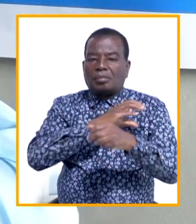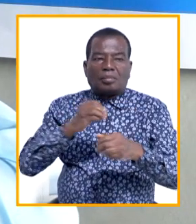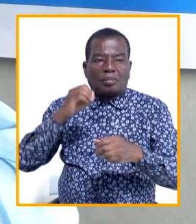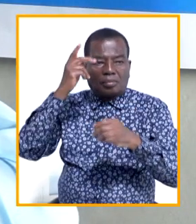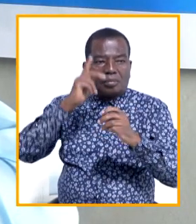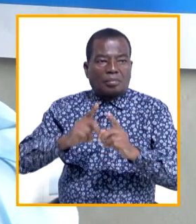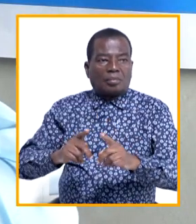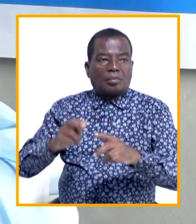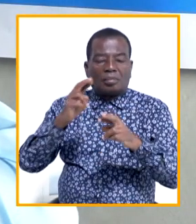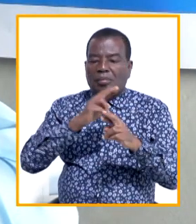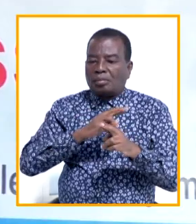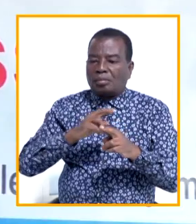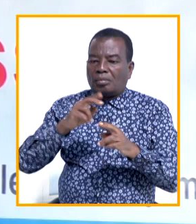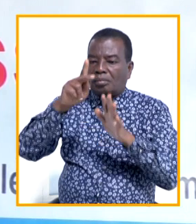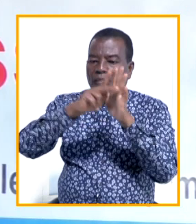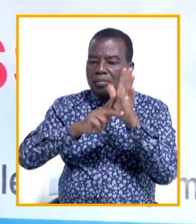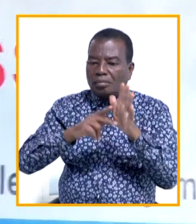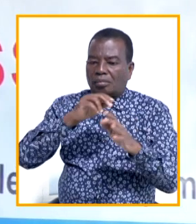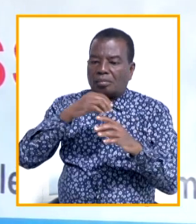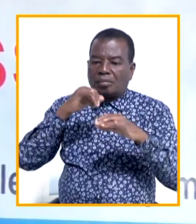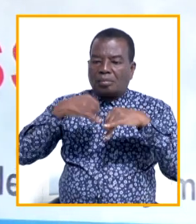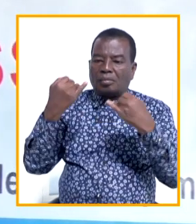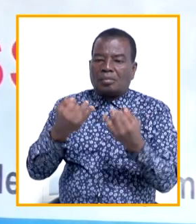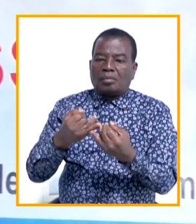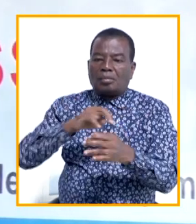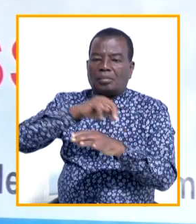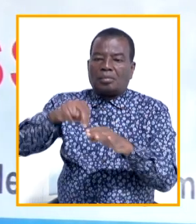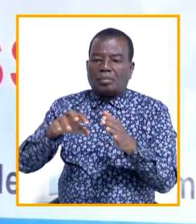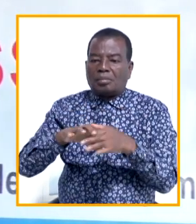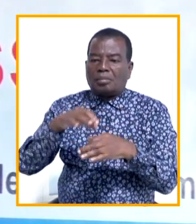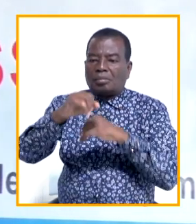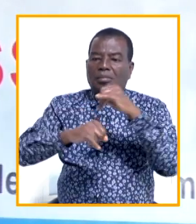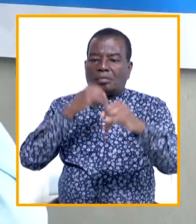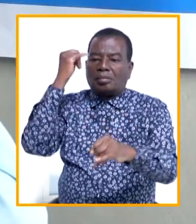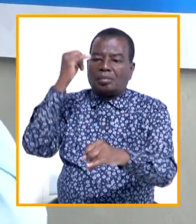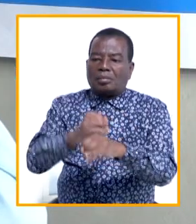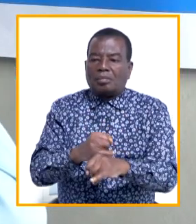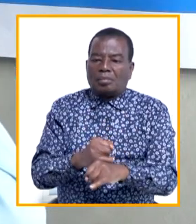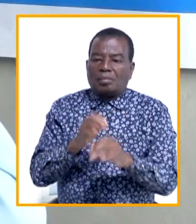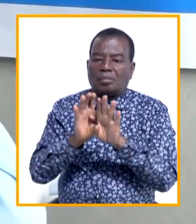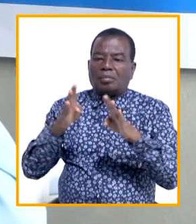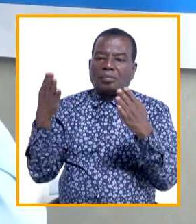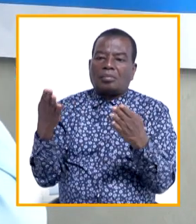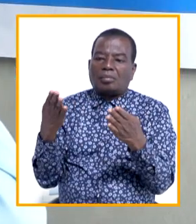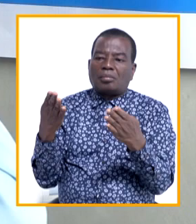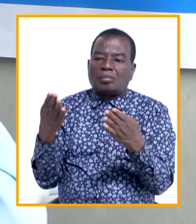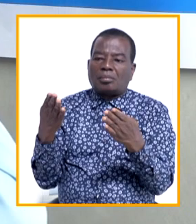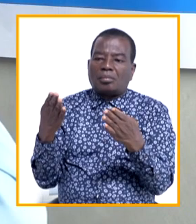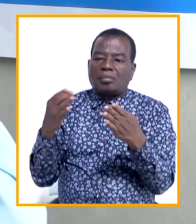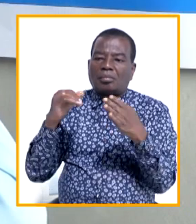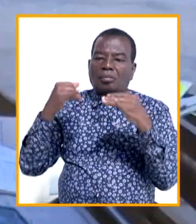au respect des principes démocratiques à la presse nationale et internationale ouvrir les